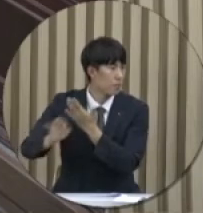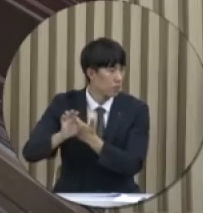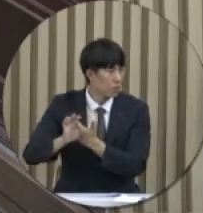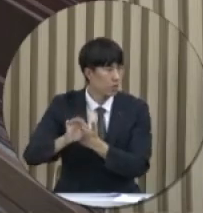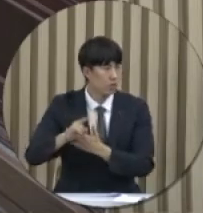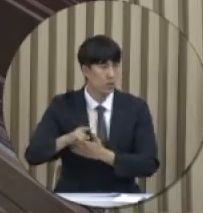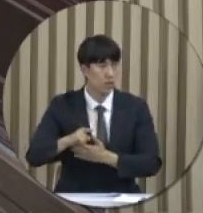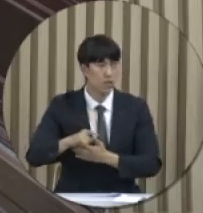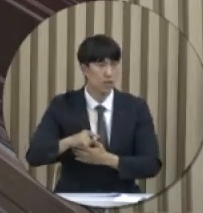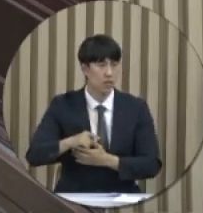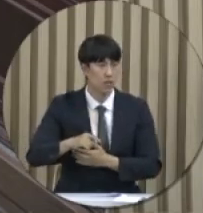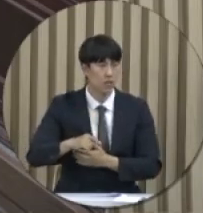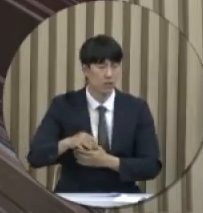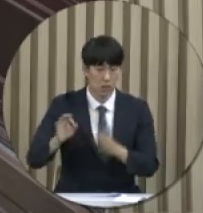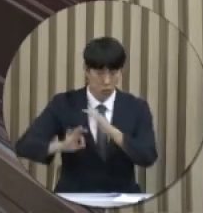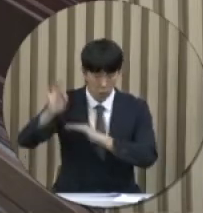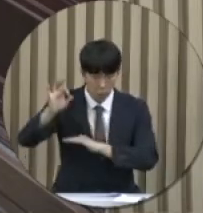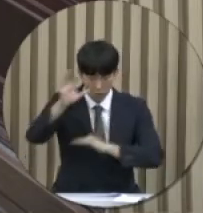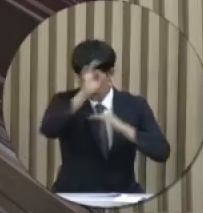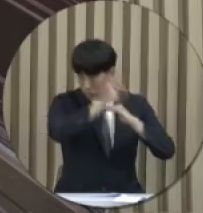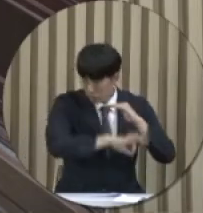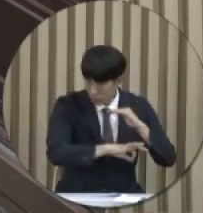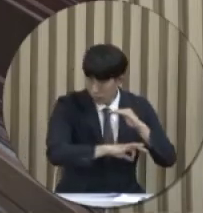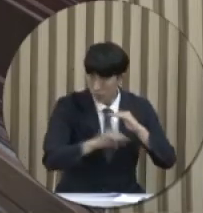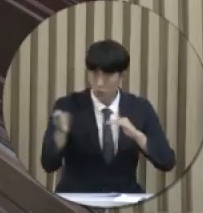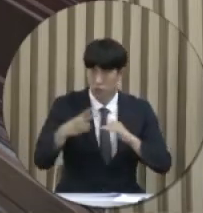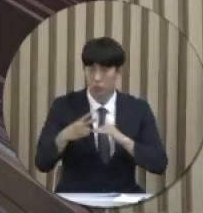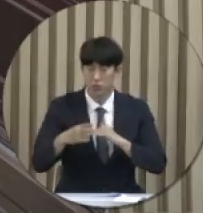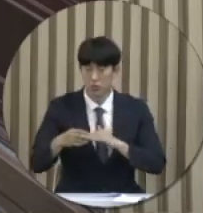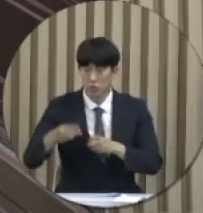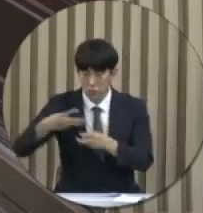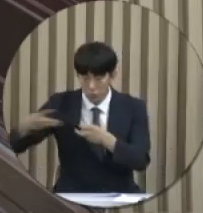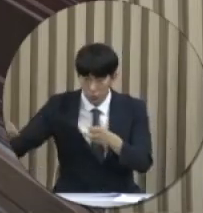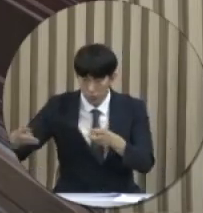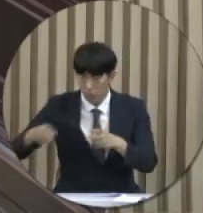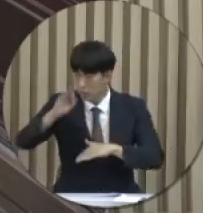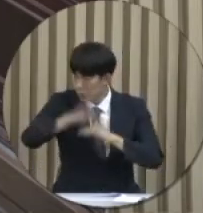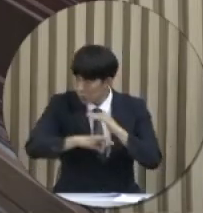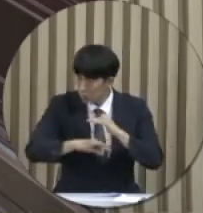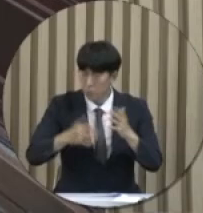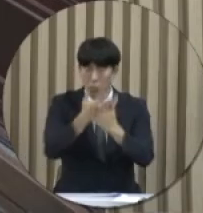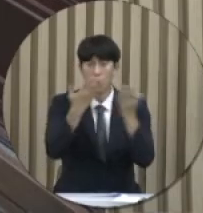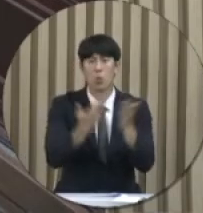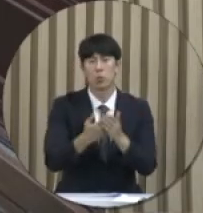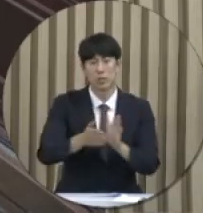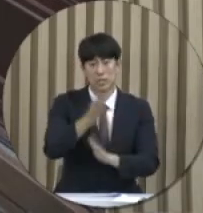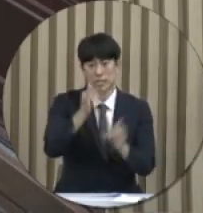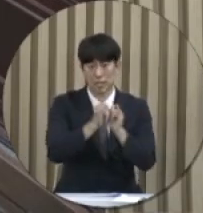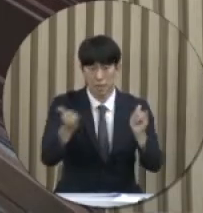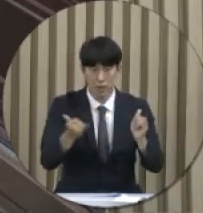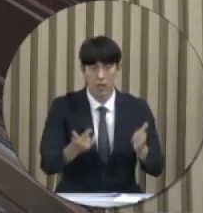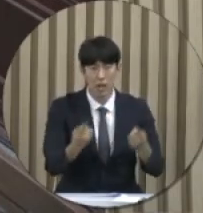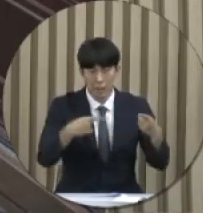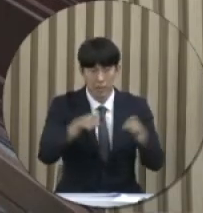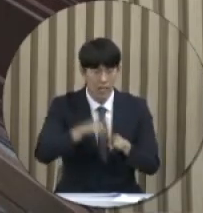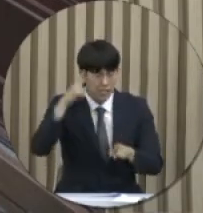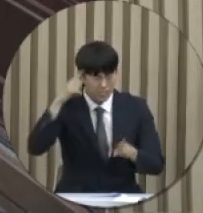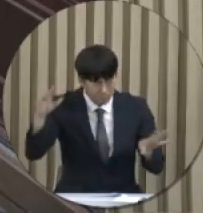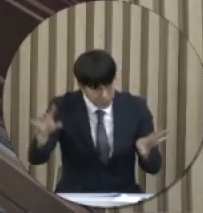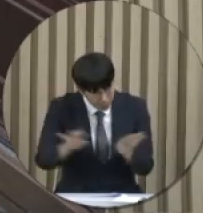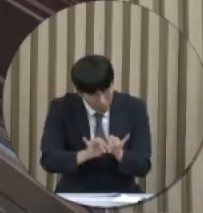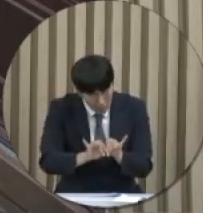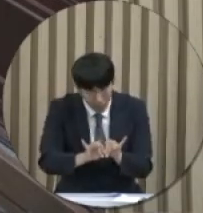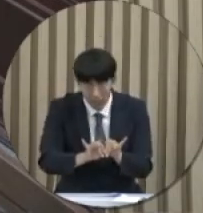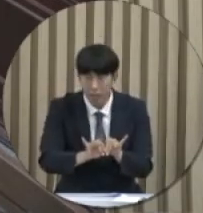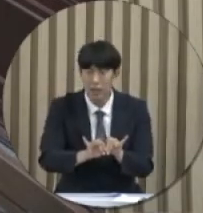아마 아니 동과 서해 그다음에 동부권 동탄권 모든 시민들이 같이 뜻을 모아서 이런